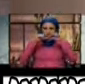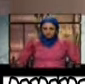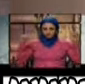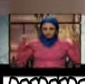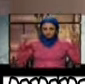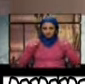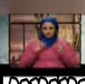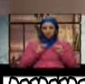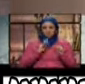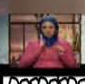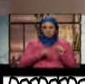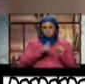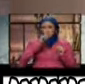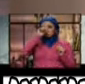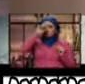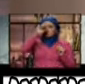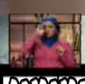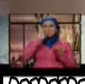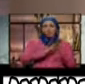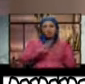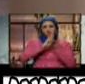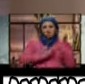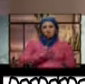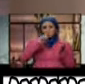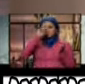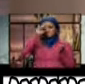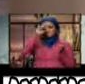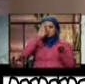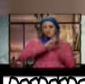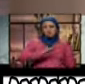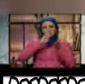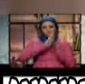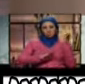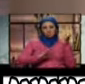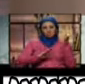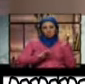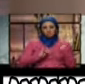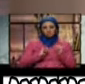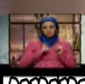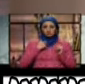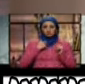فيه نوع من الغرور، وده غرور خطير جدا، أن يغتر الإنسان بعبادته.